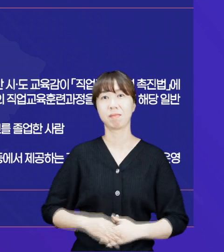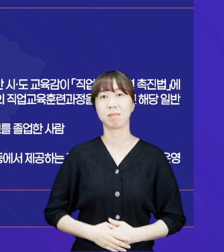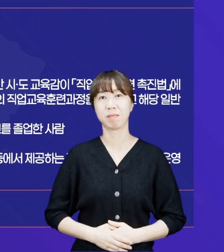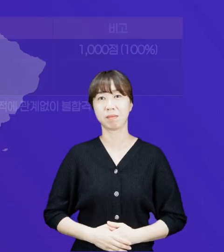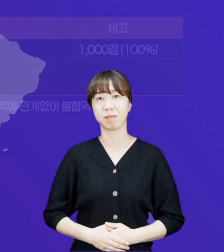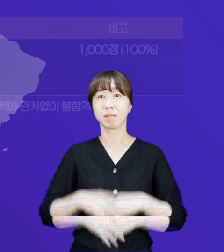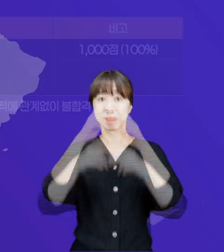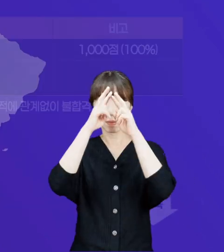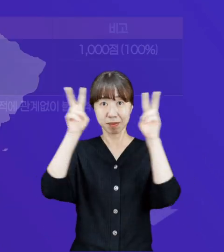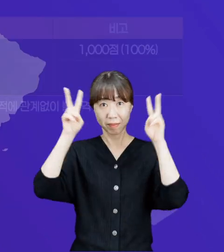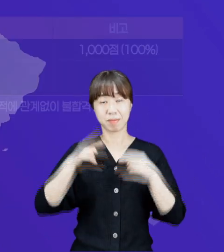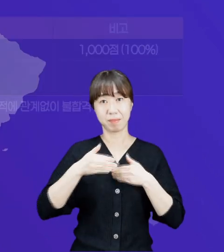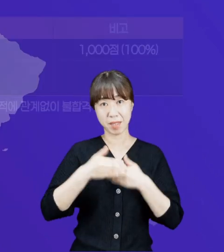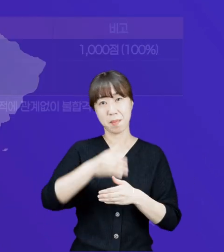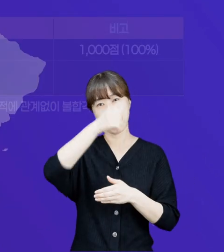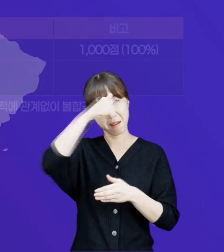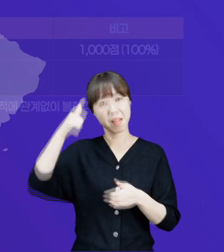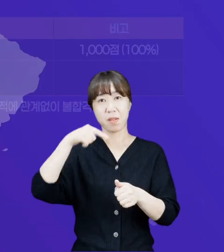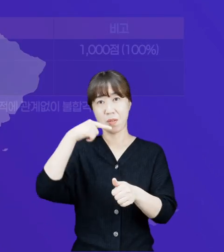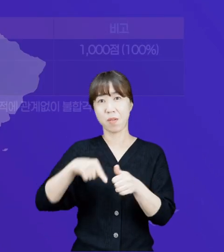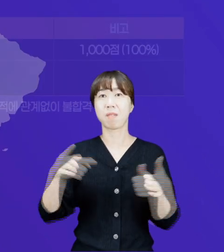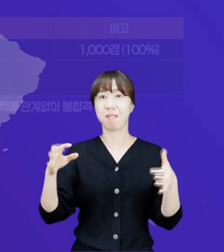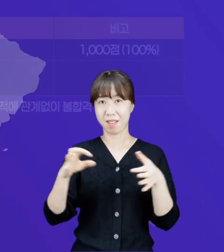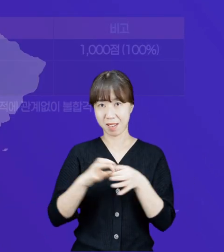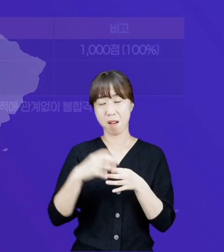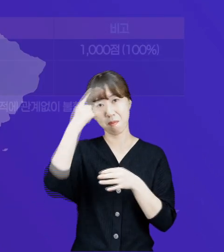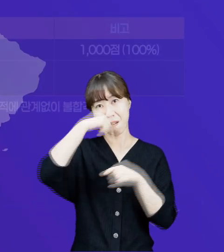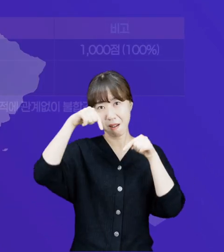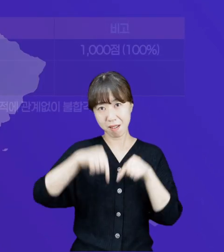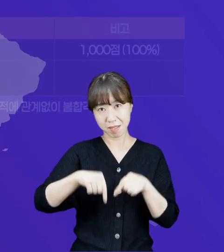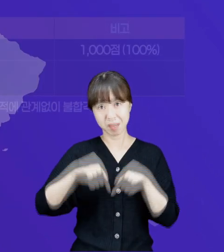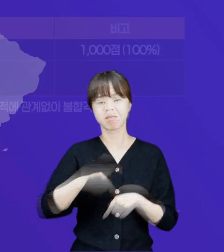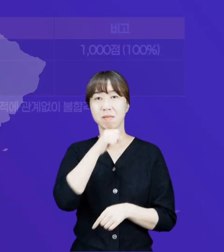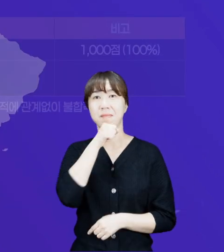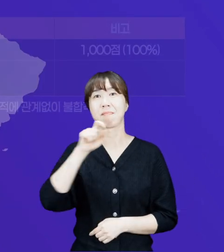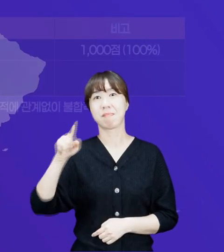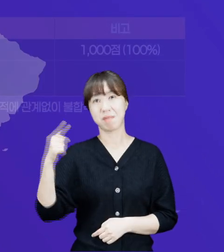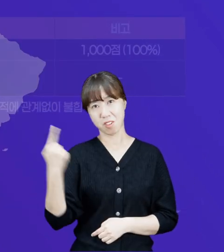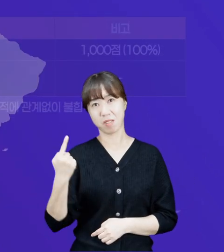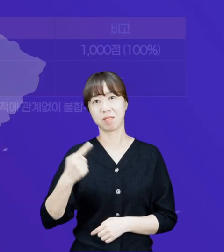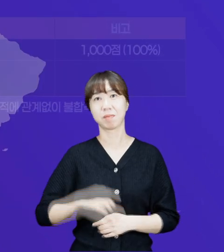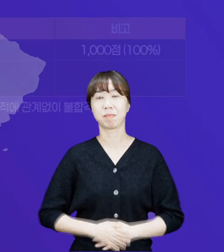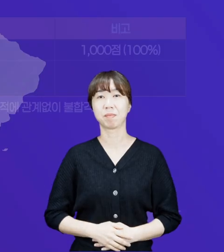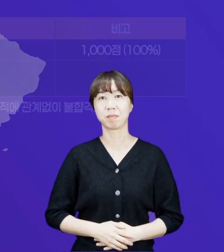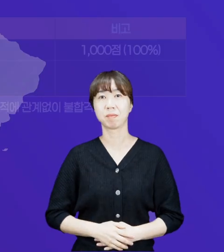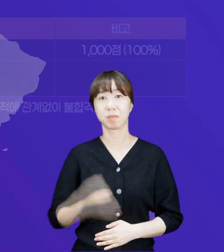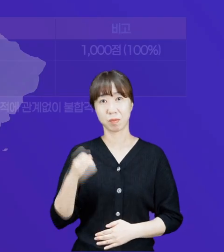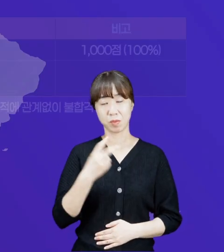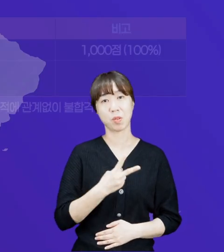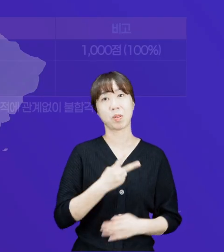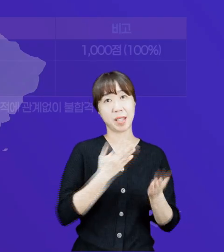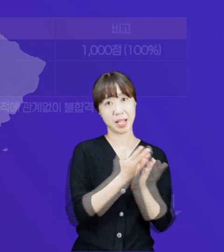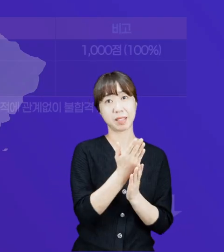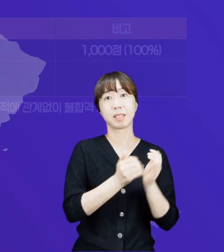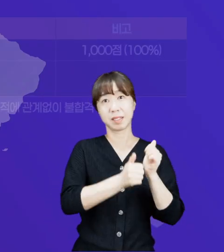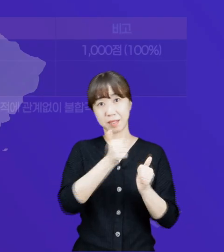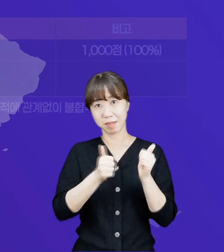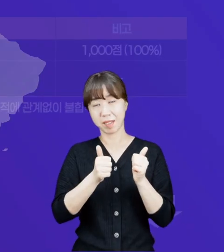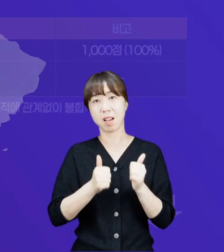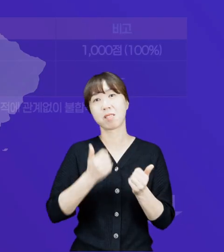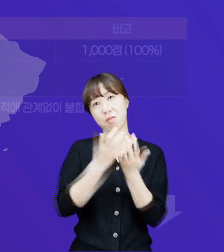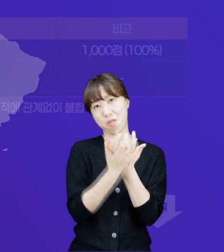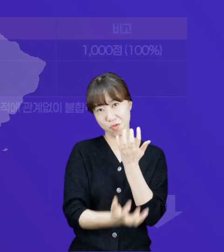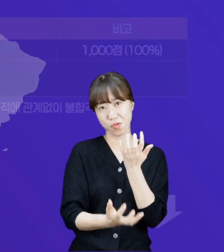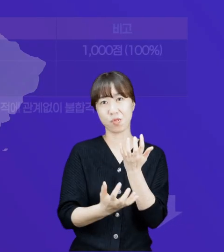바랍니다. 미래라이프대학 평생교육 전형은 면접고사 1000점 만점, 특성화 고졸 재직자 전형, 성인 학습자